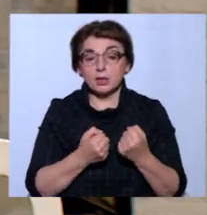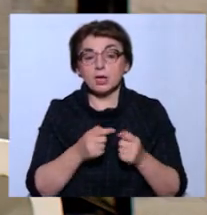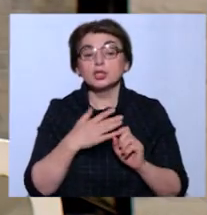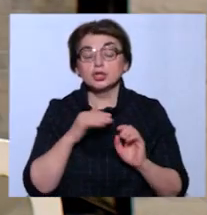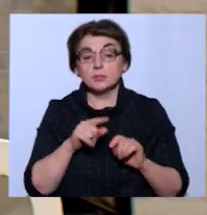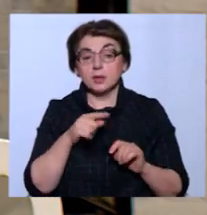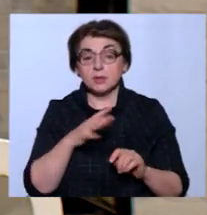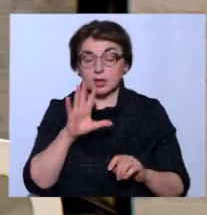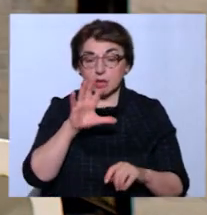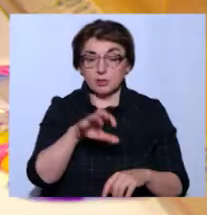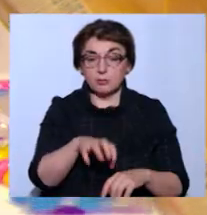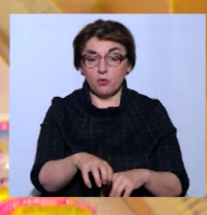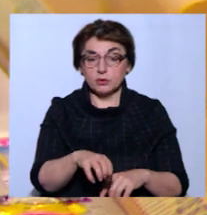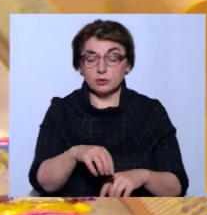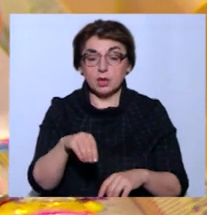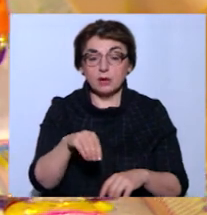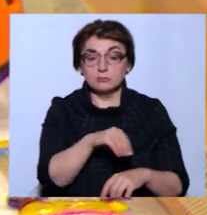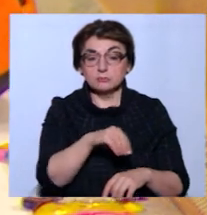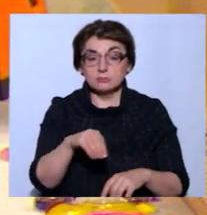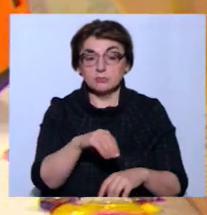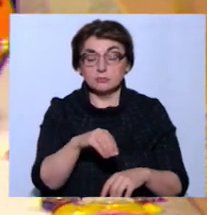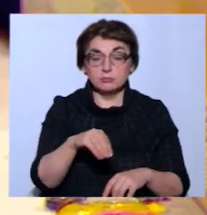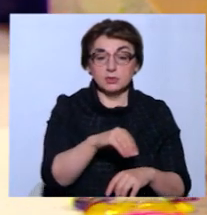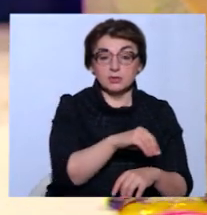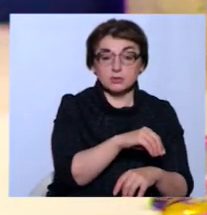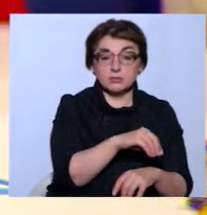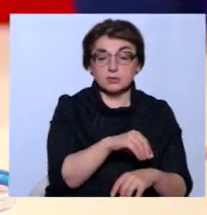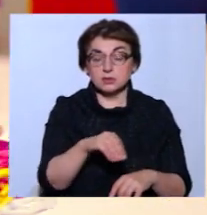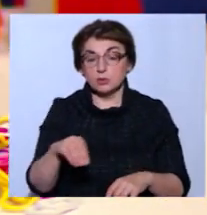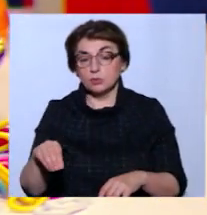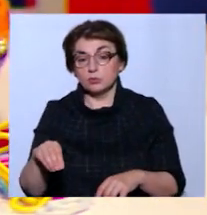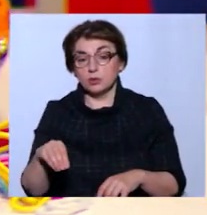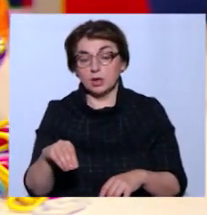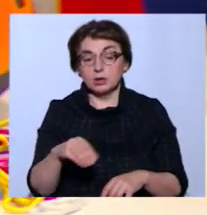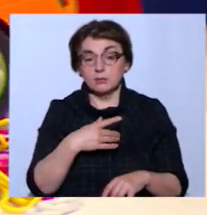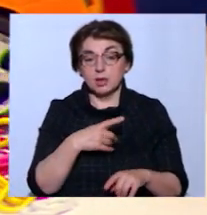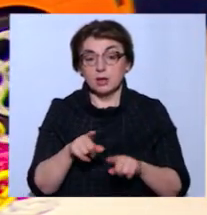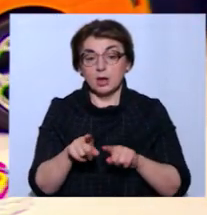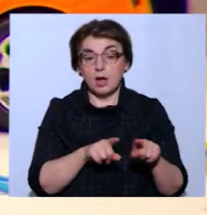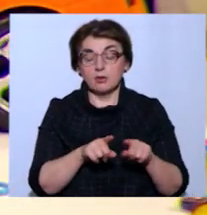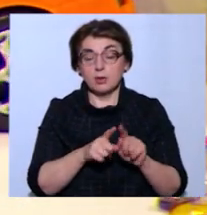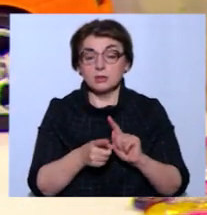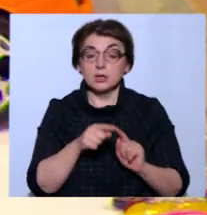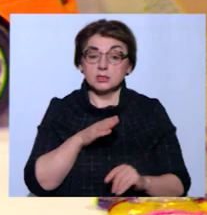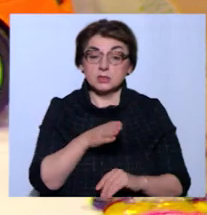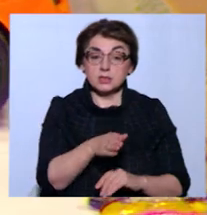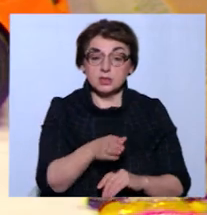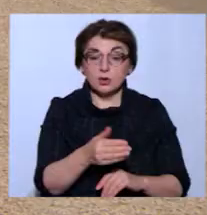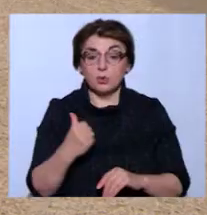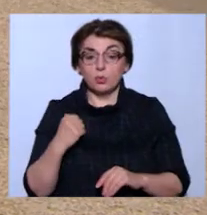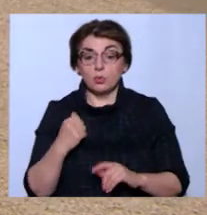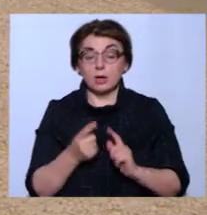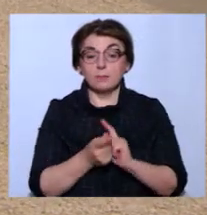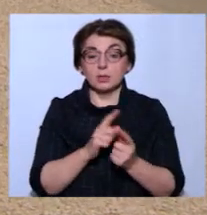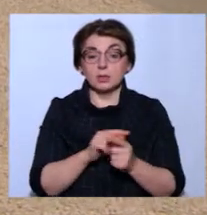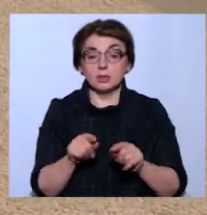სათამაშო მანქანას ხელი მოვკიდო და ავამოძრაო, მივაწვე წინ ან პირიქით უკან. ასევე შემიძლია,